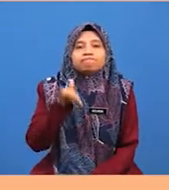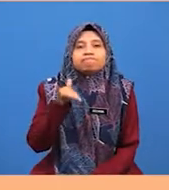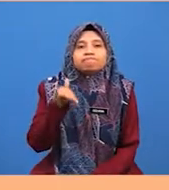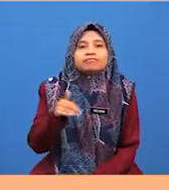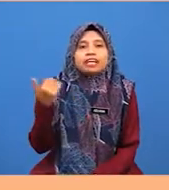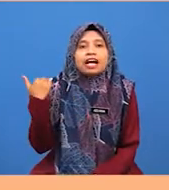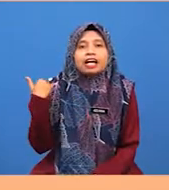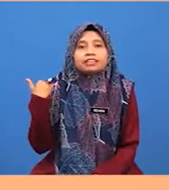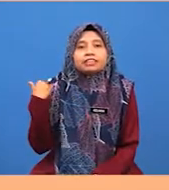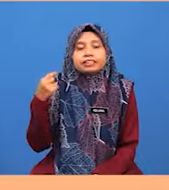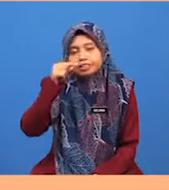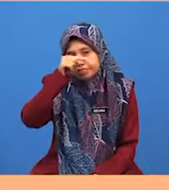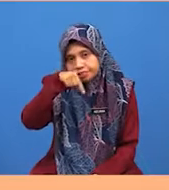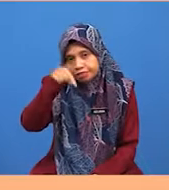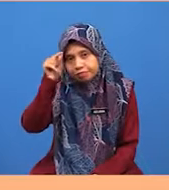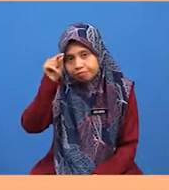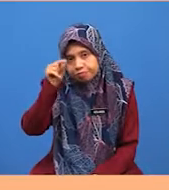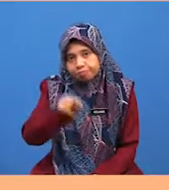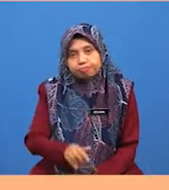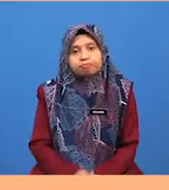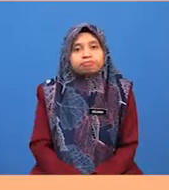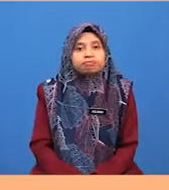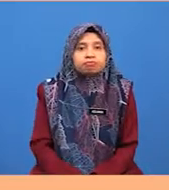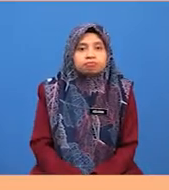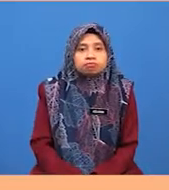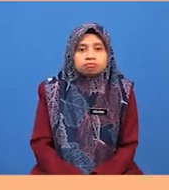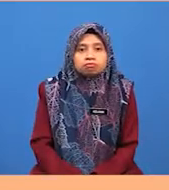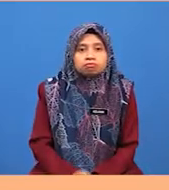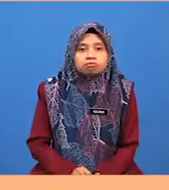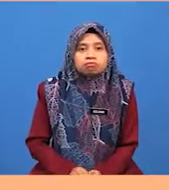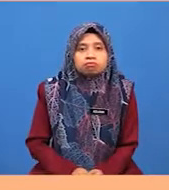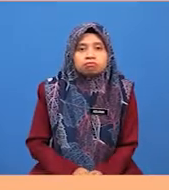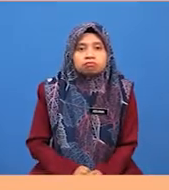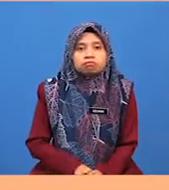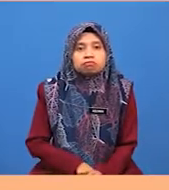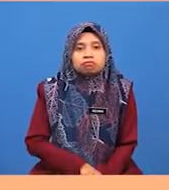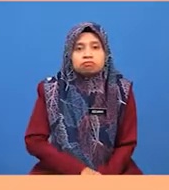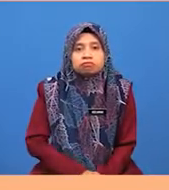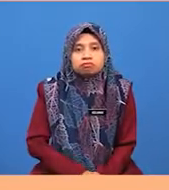Ya, ayat yang keenam itu ada perluasan subjek.